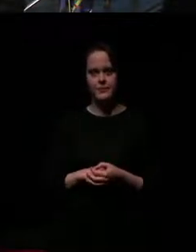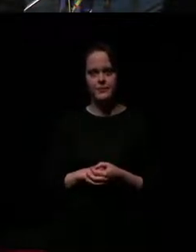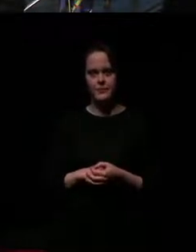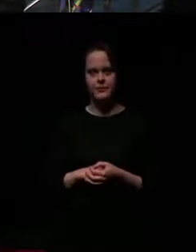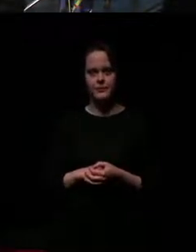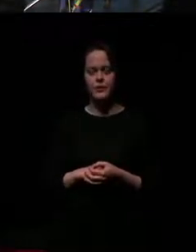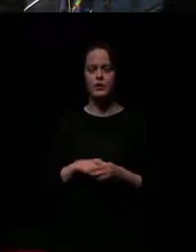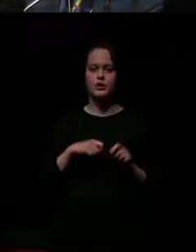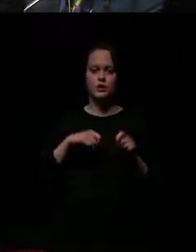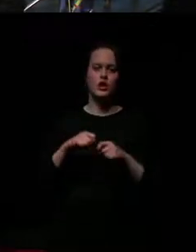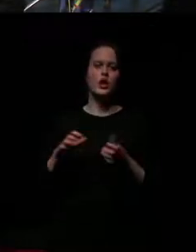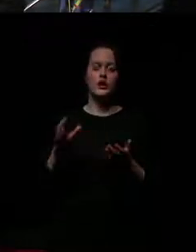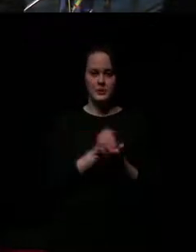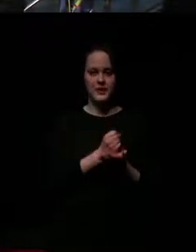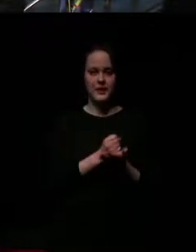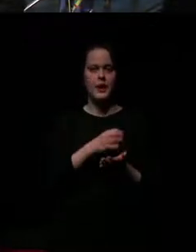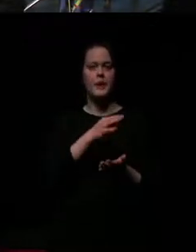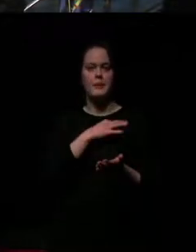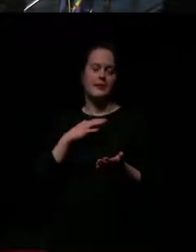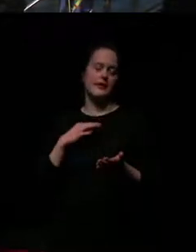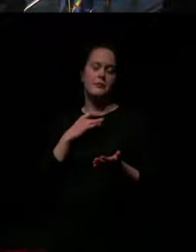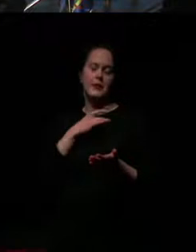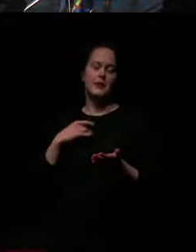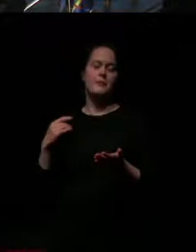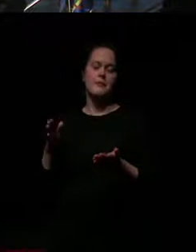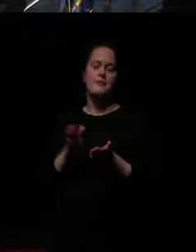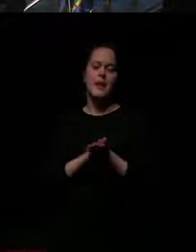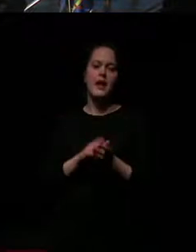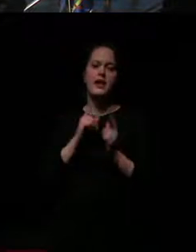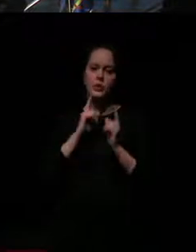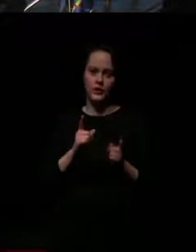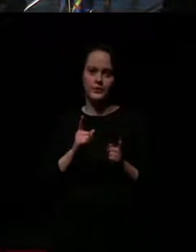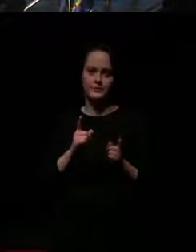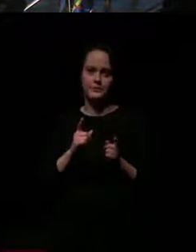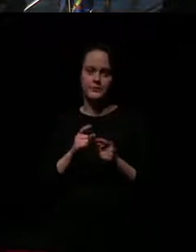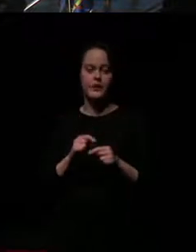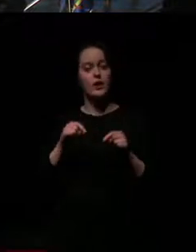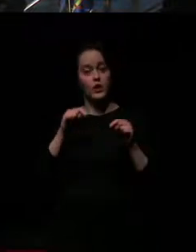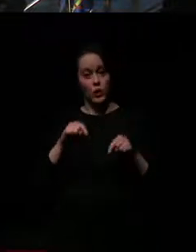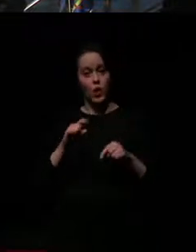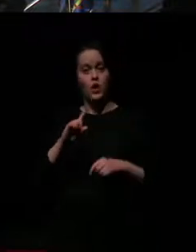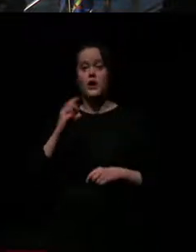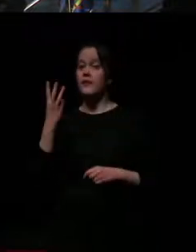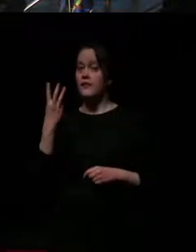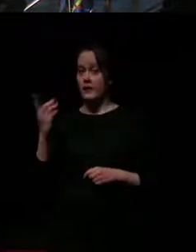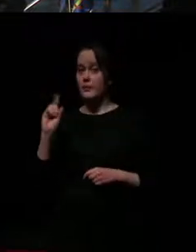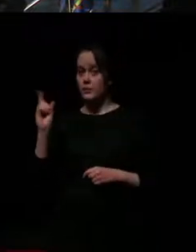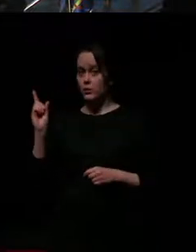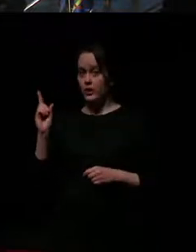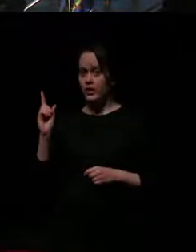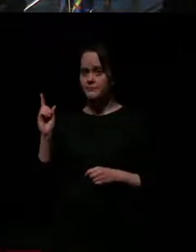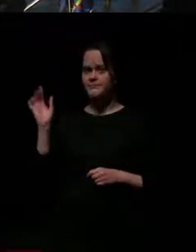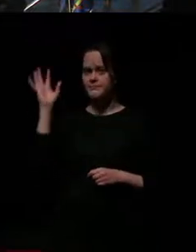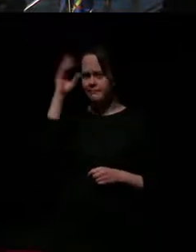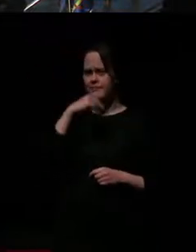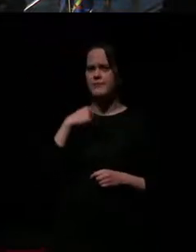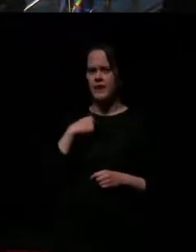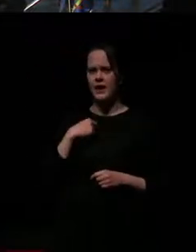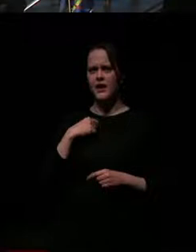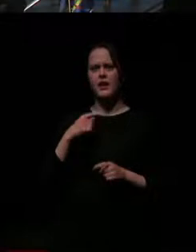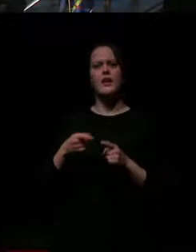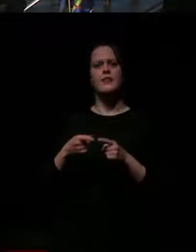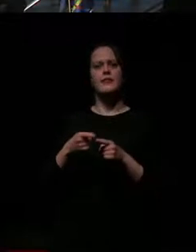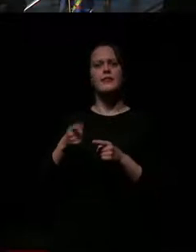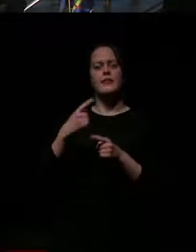rådet. Nå begynner vi å bli så ruttet på digital votering at nå blir det 3 minutter. Så jeg tenker at vi er tilbake her